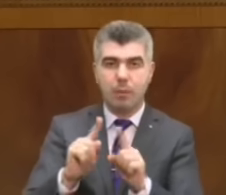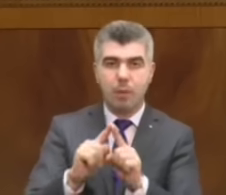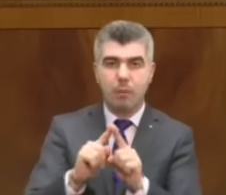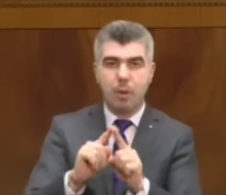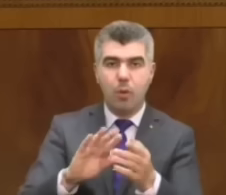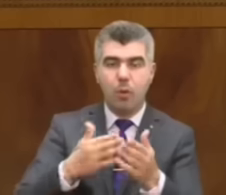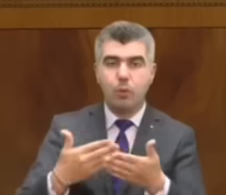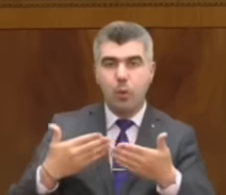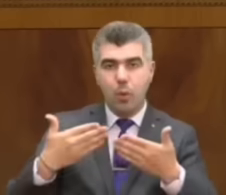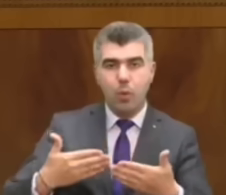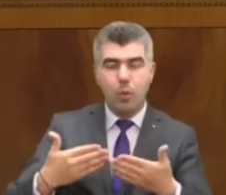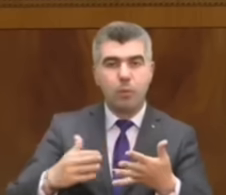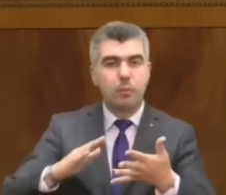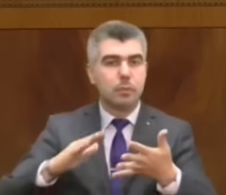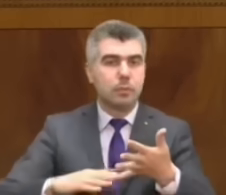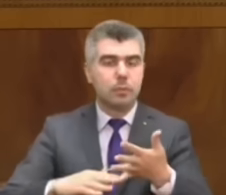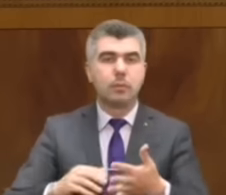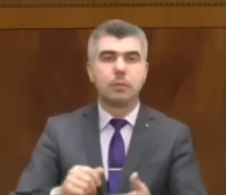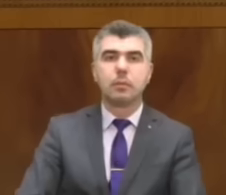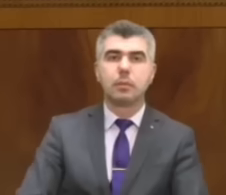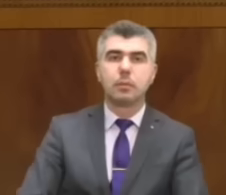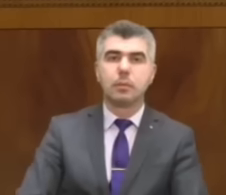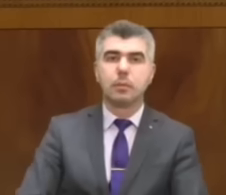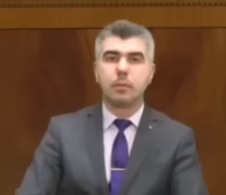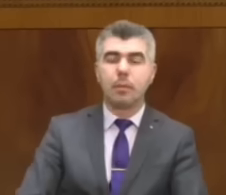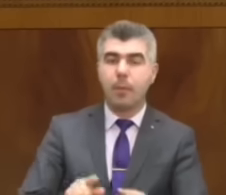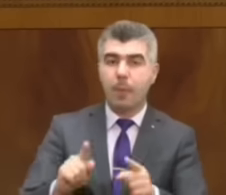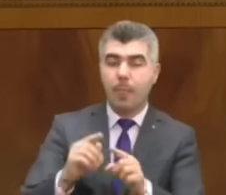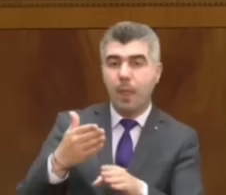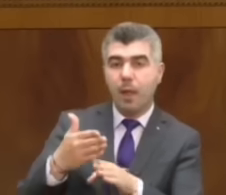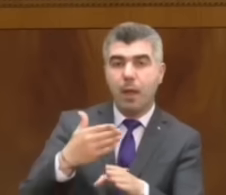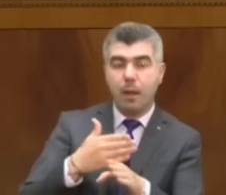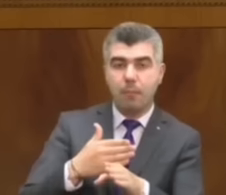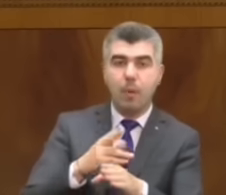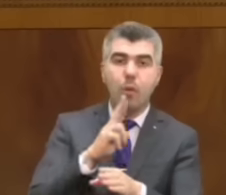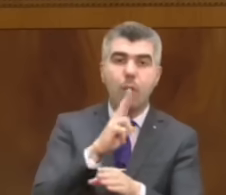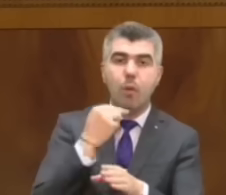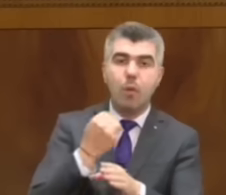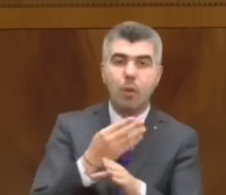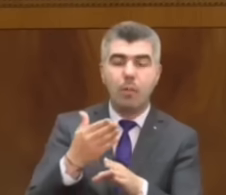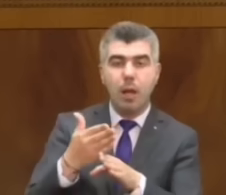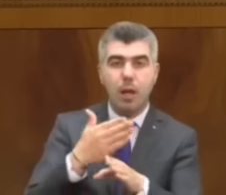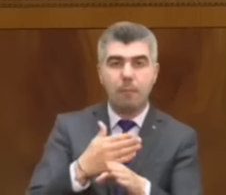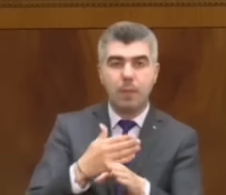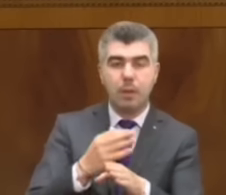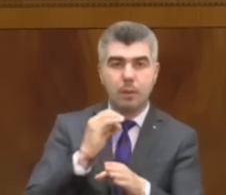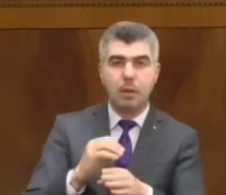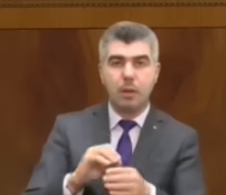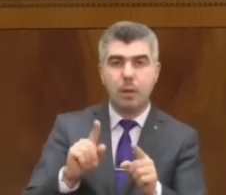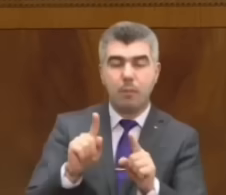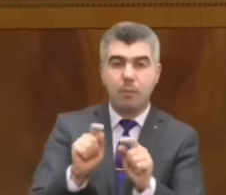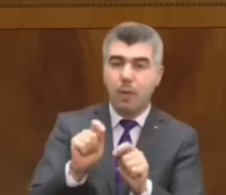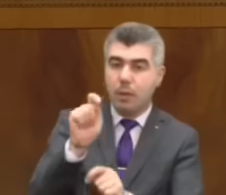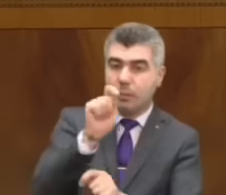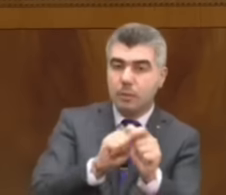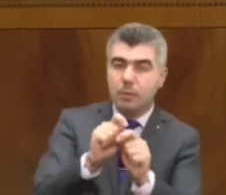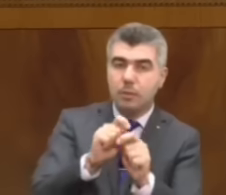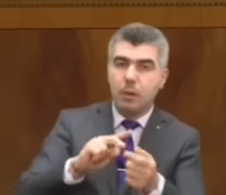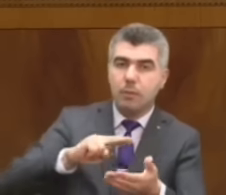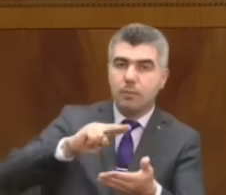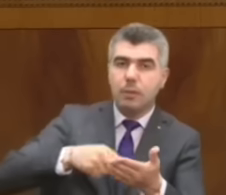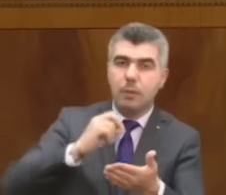كاين تراجع. في الوقت اللي كنا من قبل في العهد ديال الحكومتين السابقتين كنتكلموا على امكانيه التوقيع على